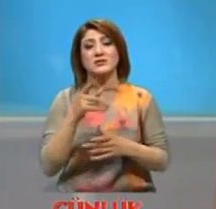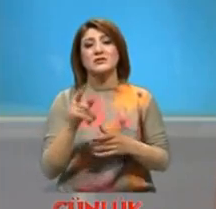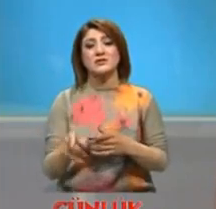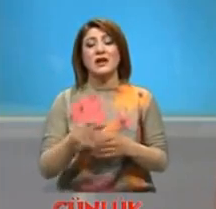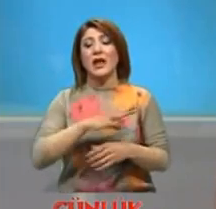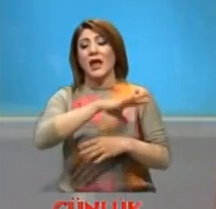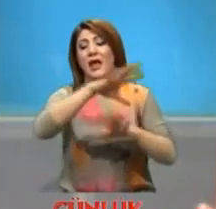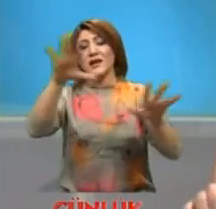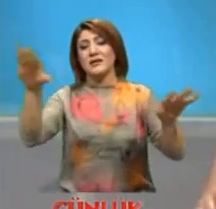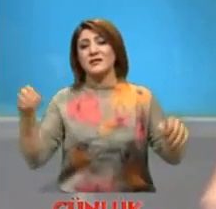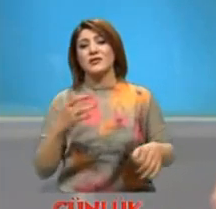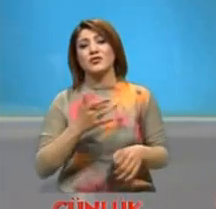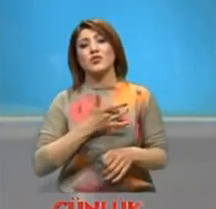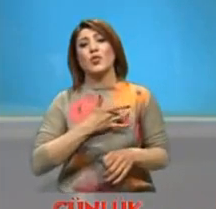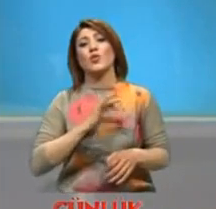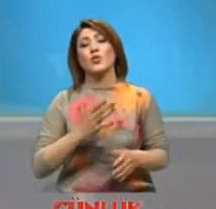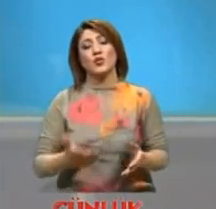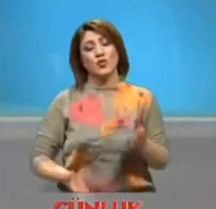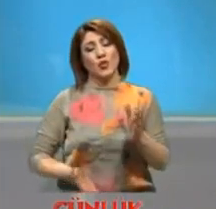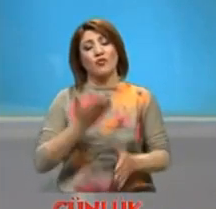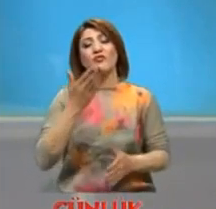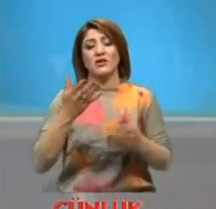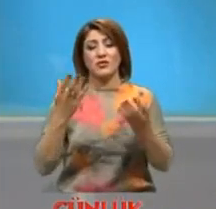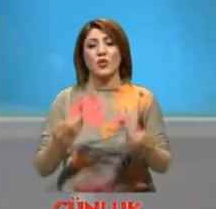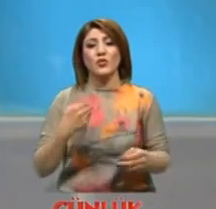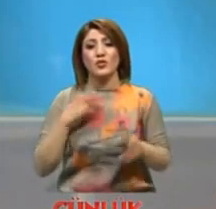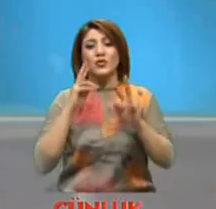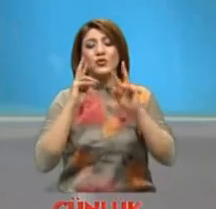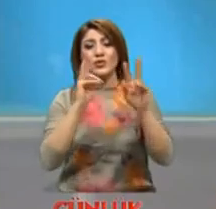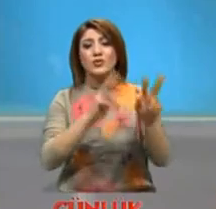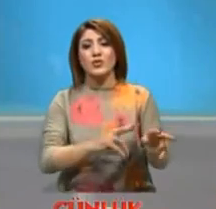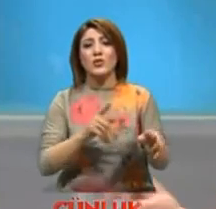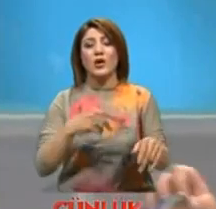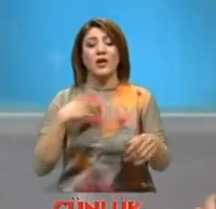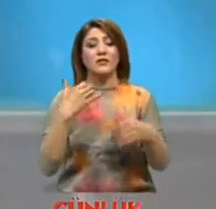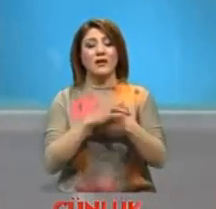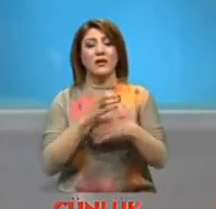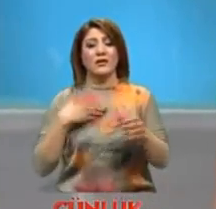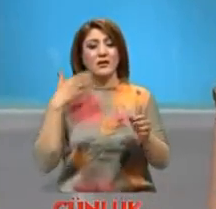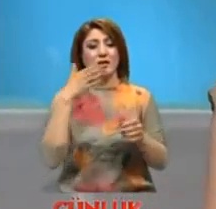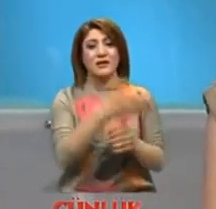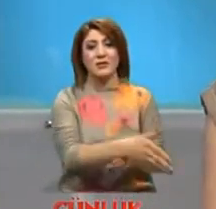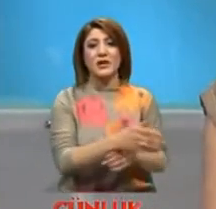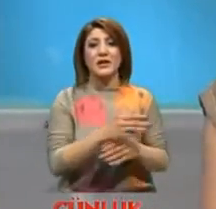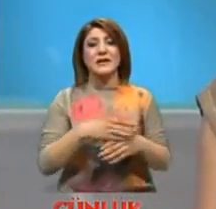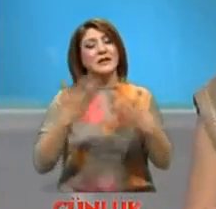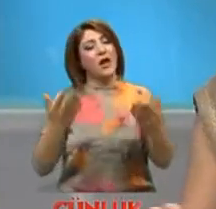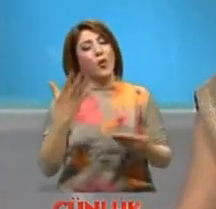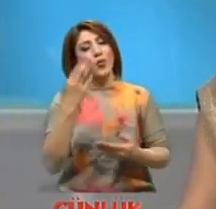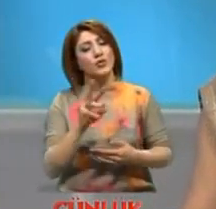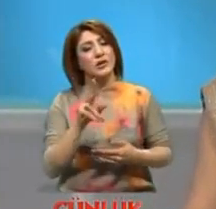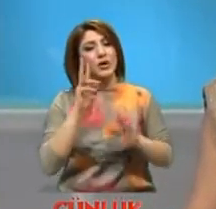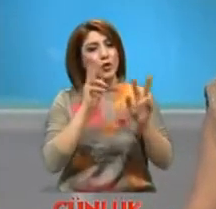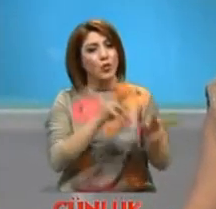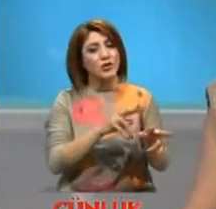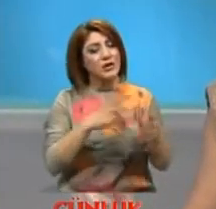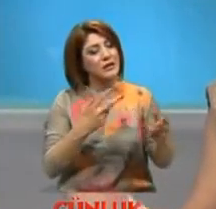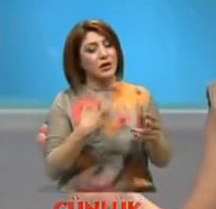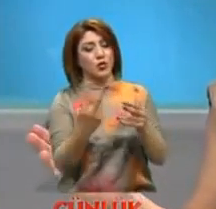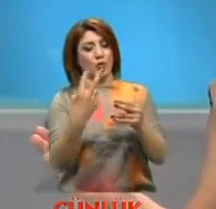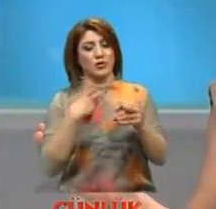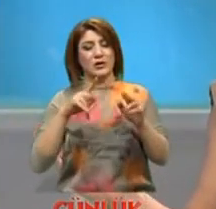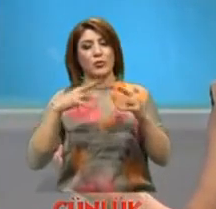gönüllü olduğu kesinlikle istediği. Yani o zaman biz şimdi Antalya'dan içeri girerken ya olduğumuz gibi görüneceğiz ya da göründüğümüz